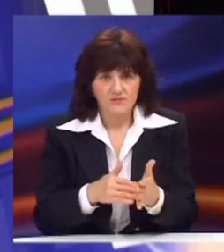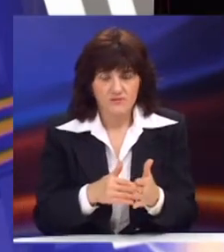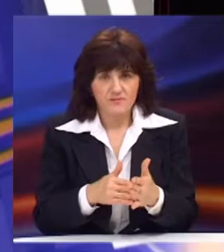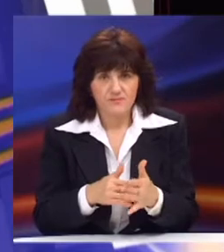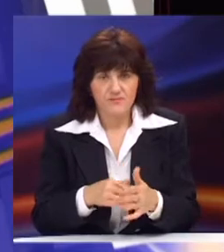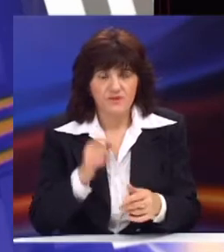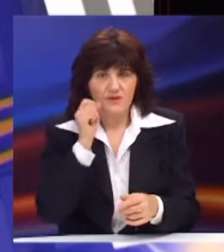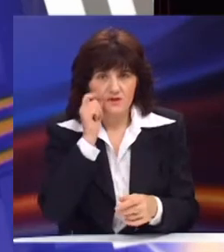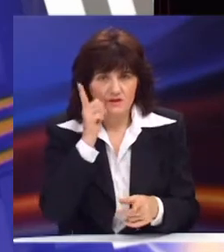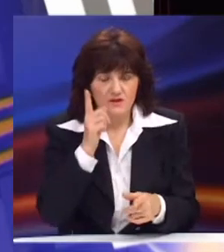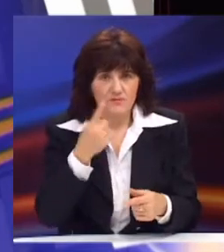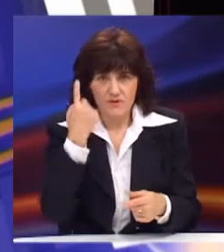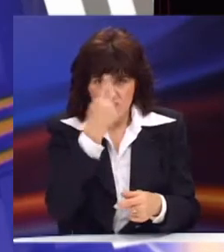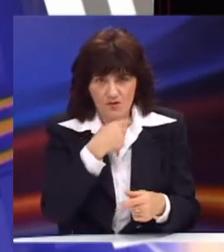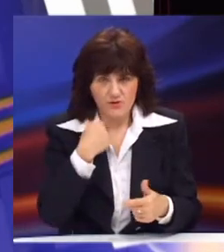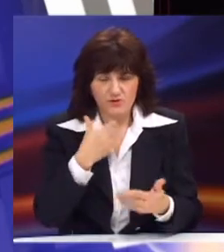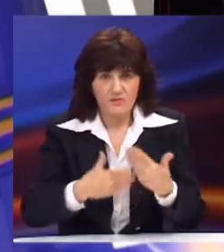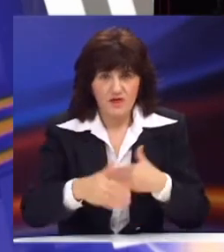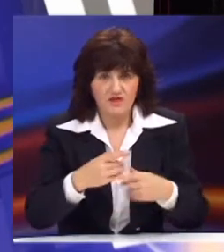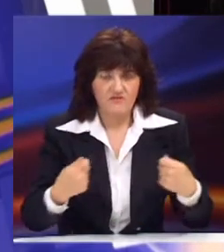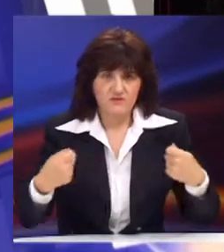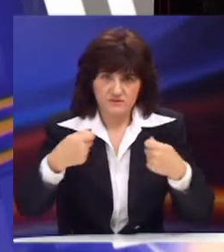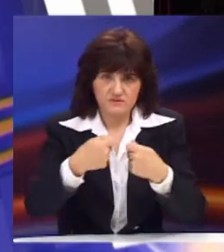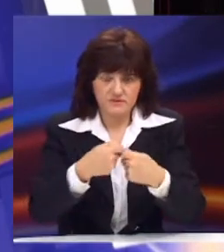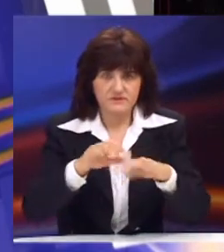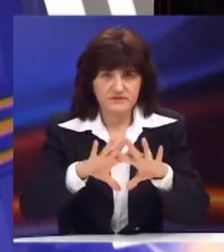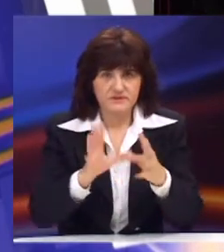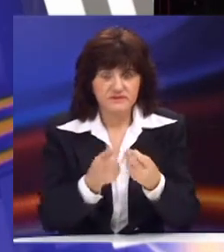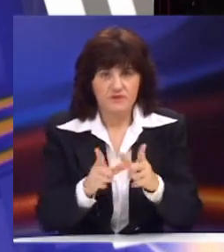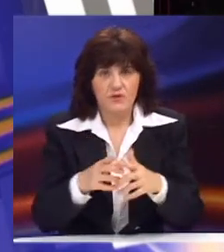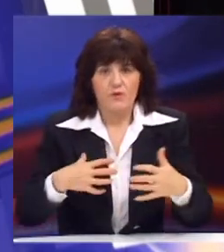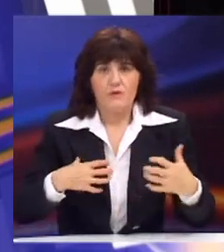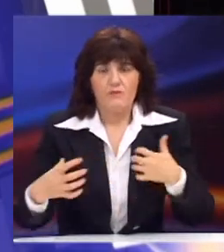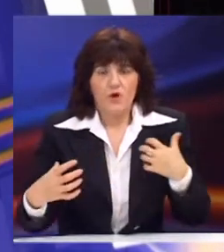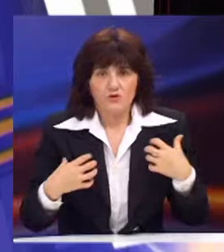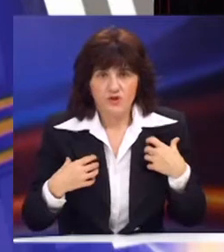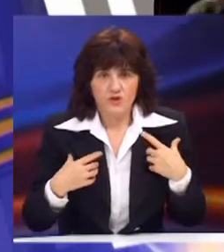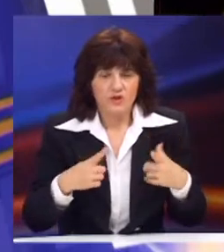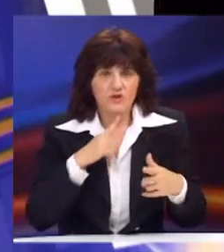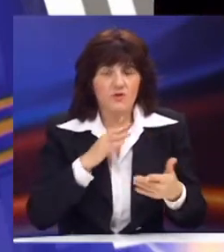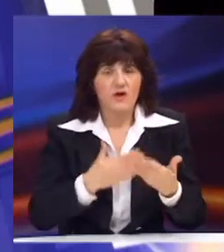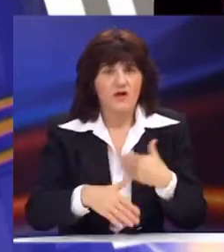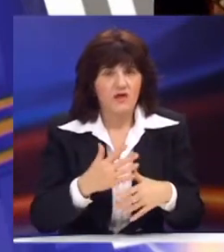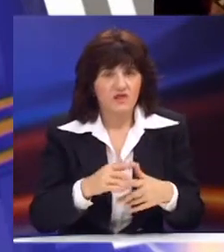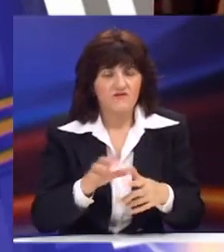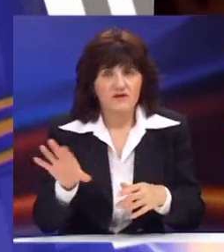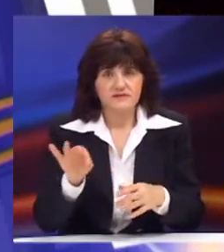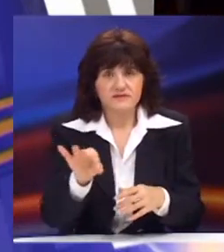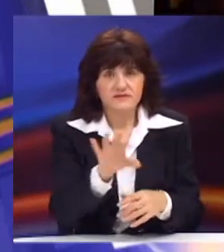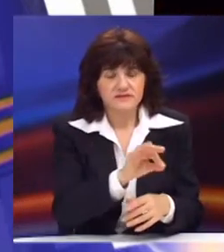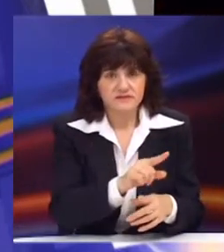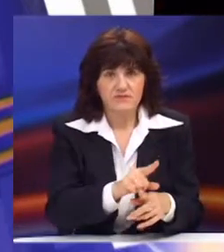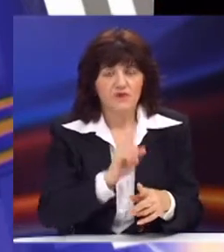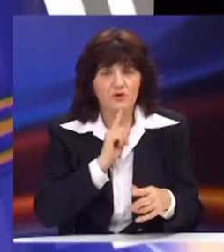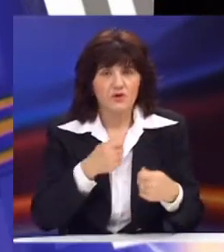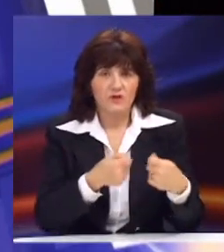da predstava pruži doprinos namerama da se osobe sa invaliditetom uključe u rad i stvaralaštvo profesionalnih pozorišta. Izvođači sa invaliditetom